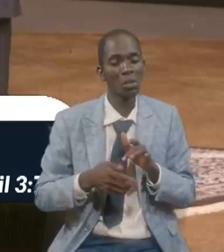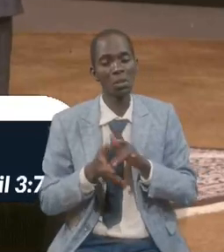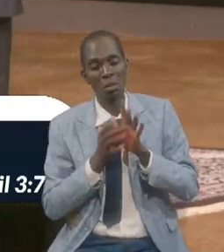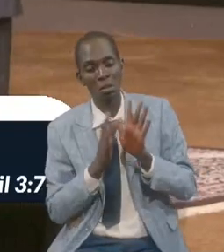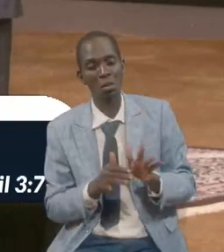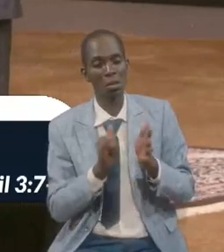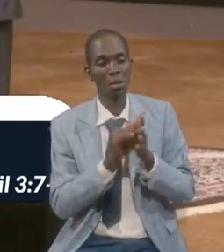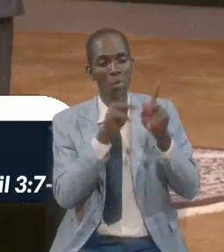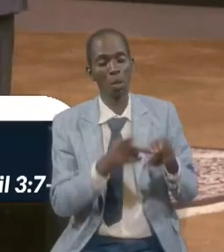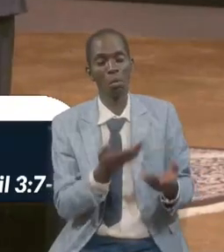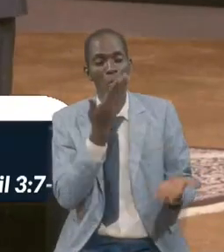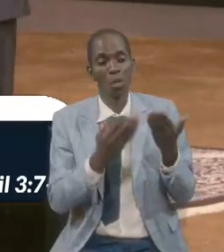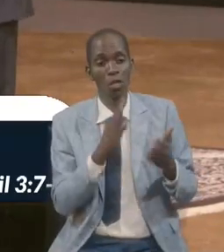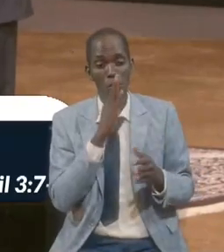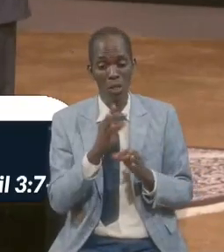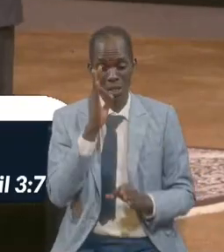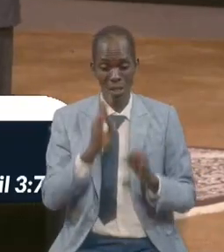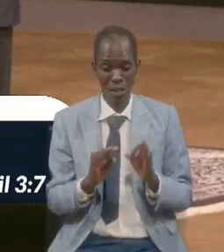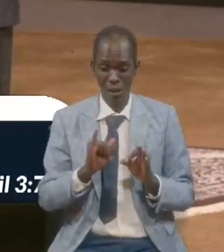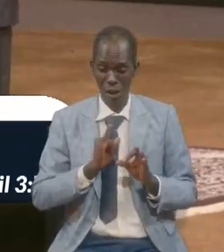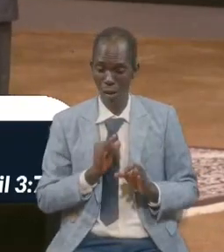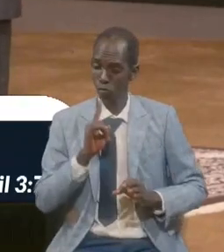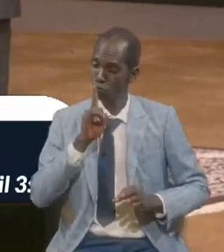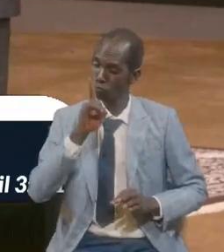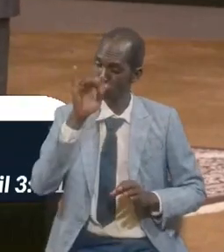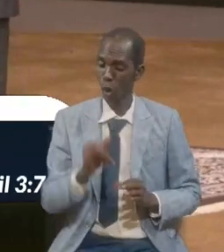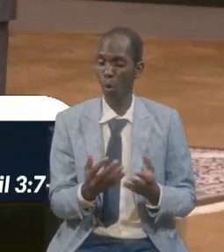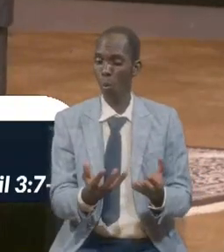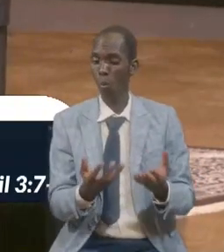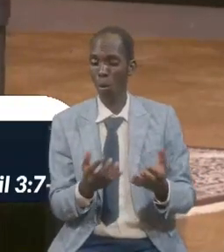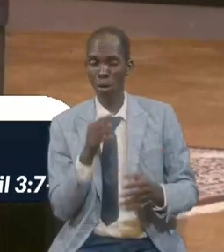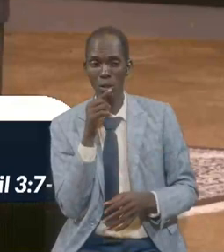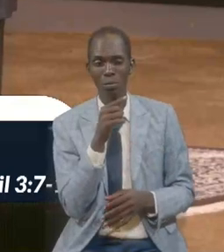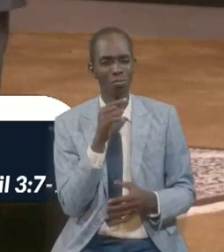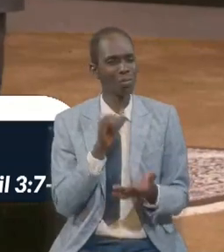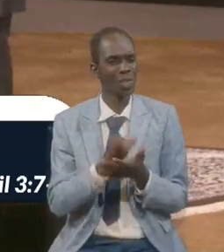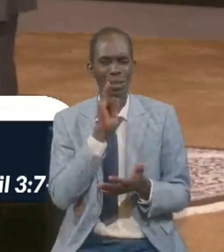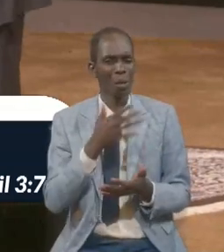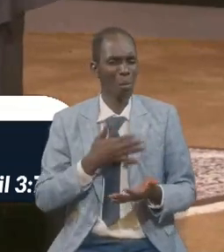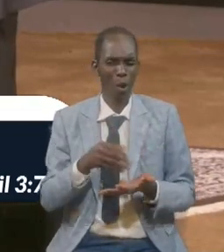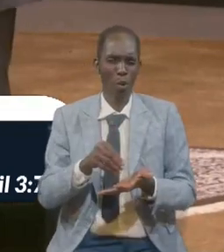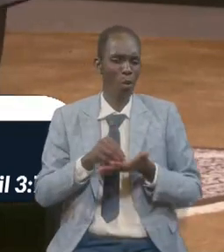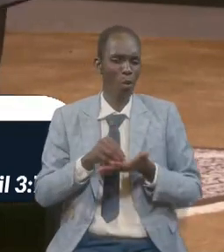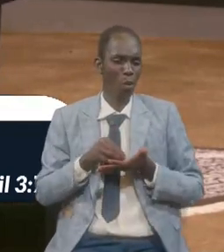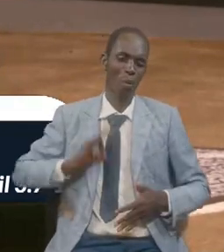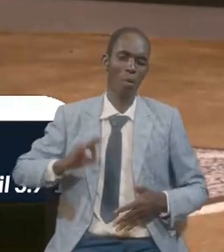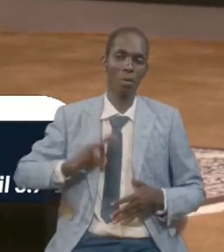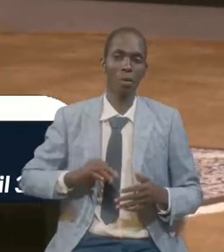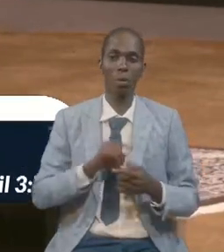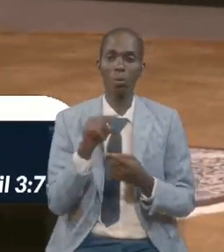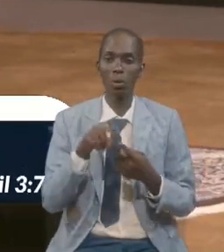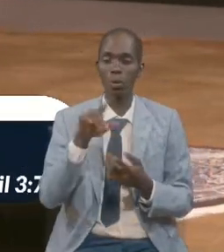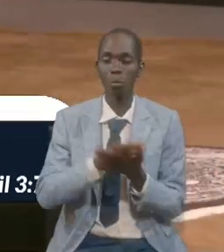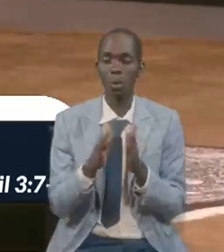sa sécurité, combien il est réservé. Si moi, je veux l'avoir, ça, c'est mon don, c'est mon gain. Mais quand vous